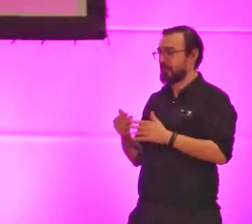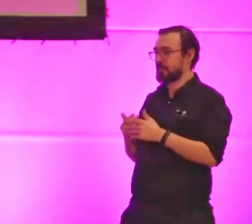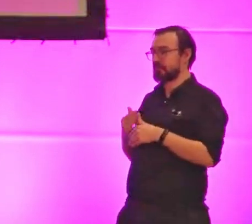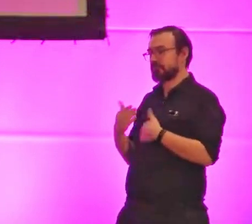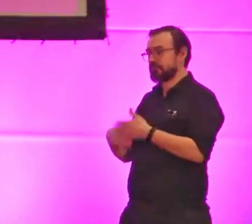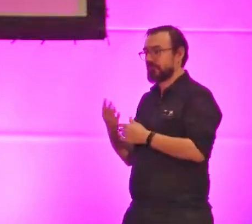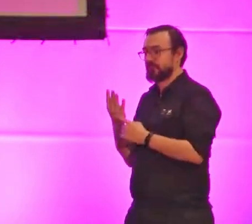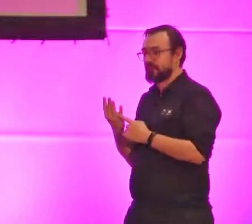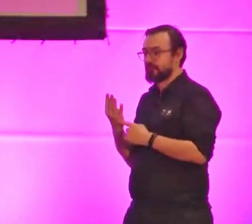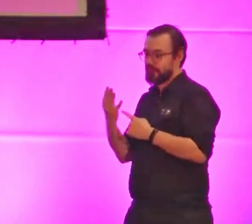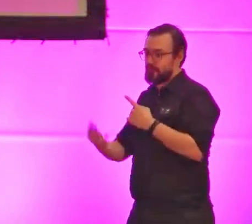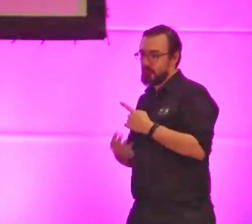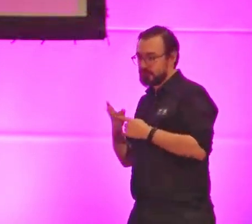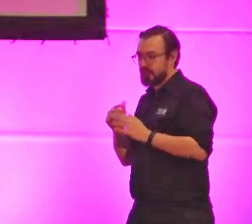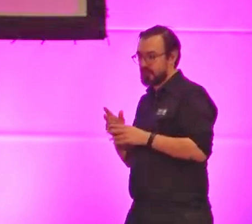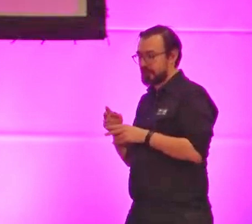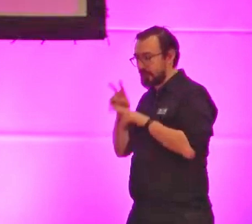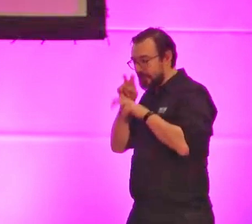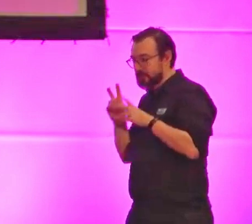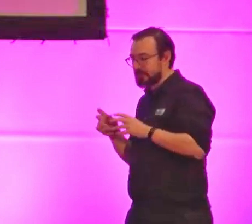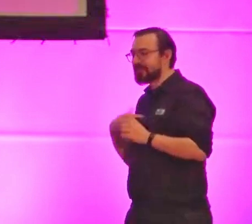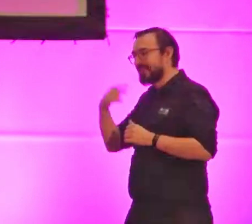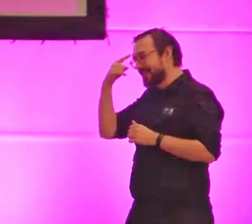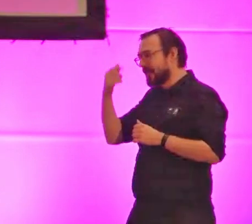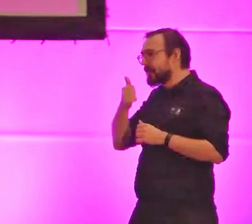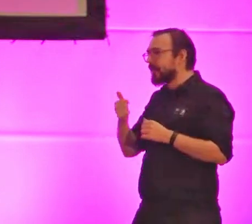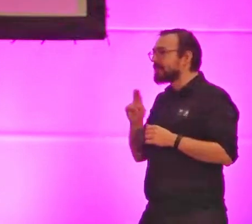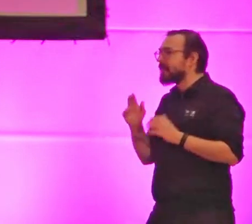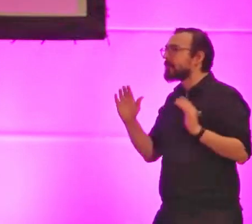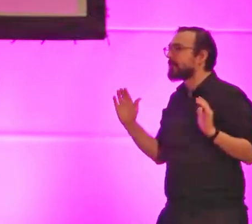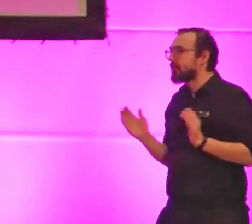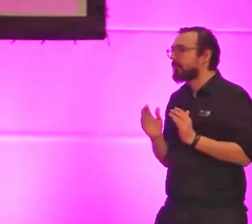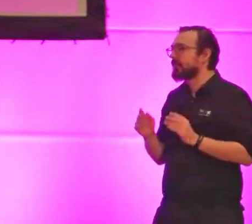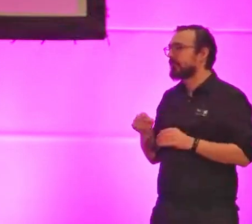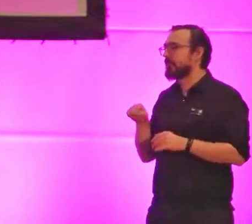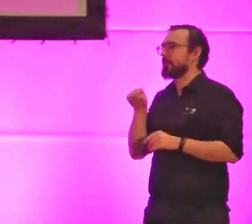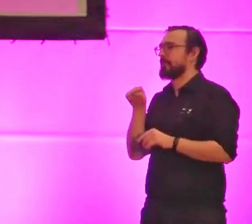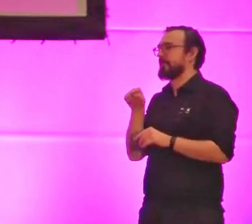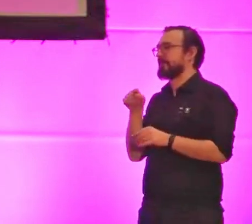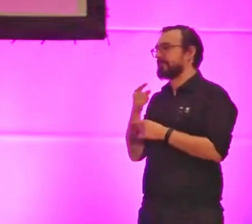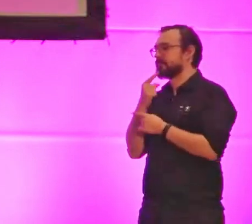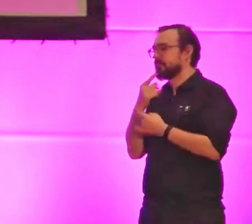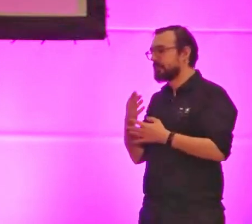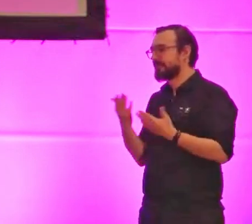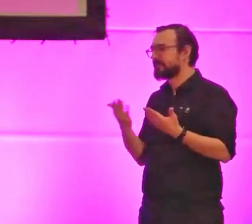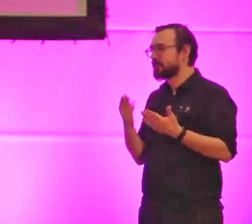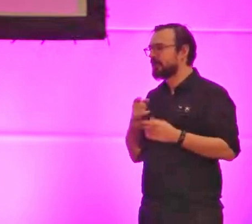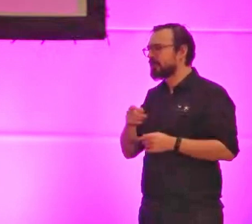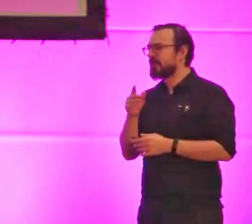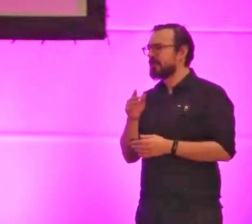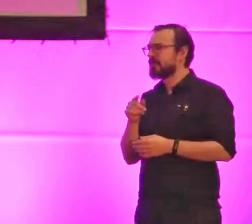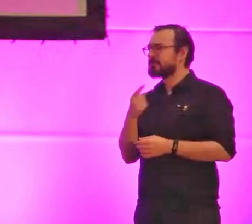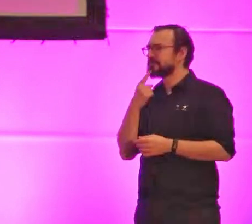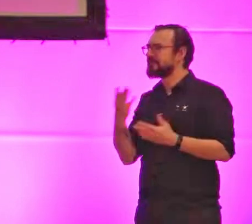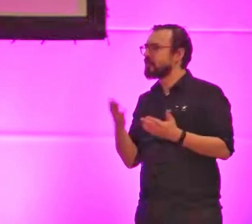pågått under 4 år som ska utredas. Och jag vet inte, jag tänkte bara väldigt, väldigt kort peka på vad är det egentligen som åklagaren